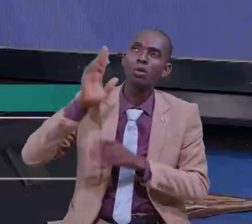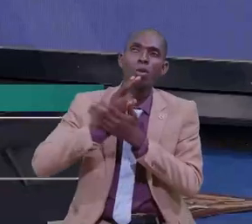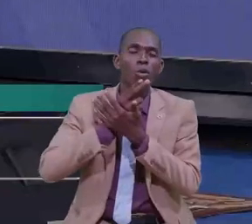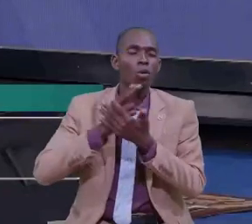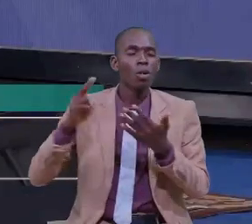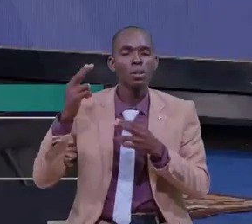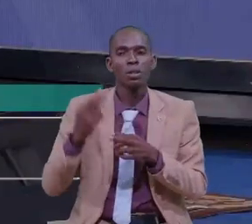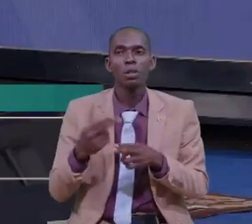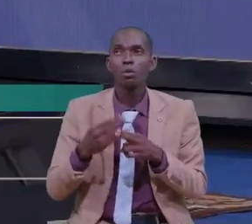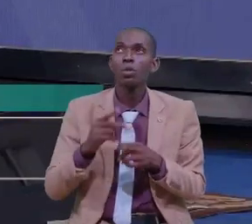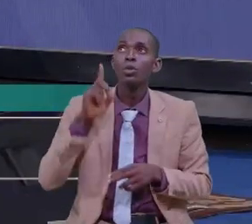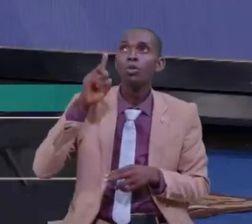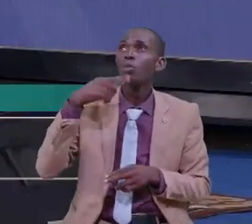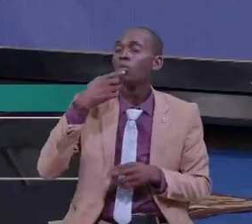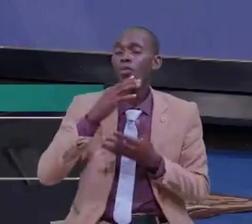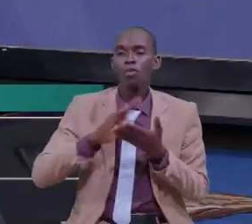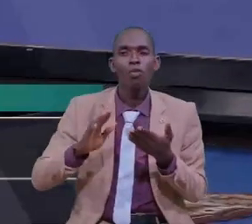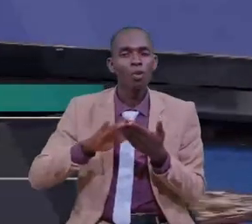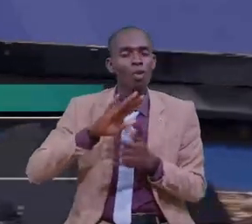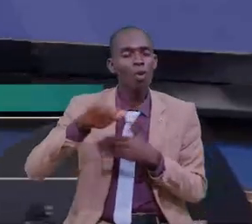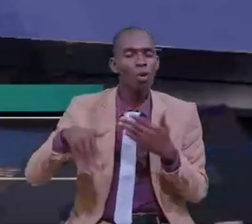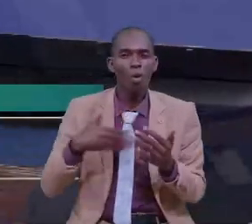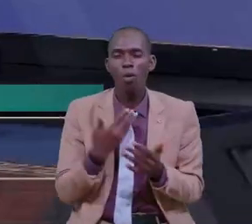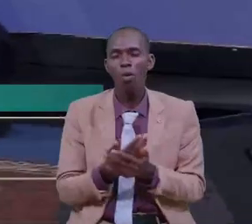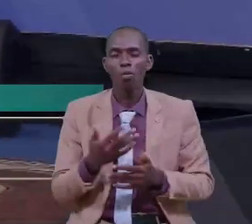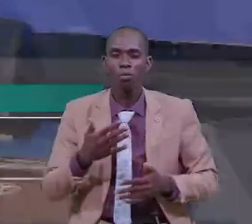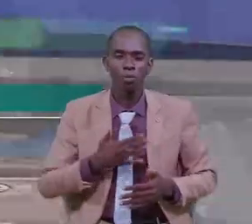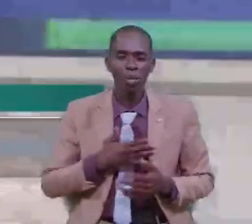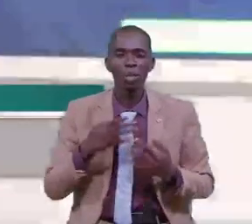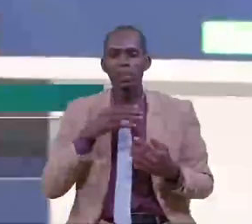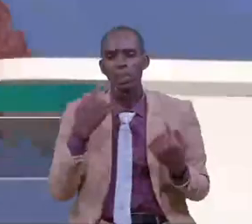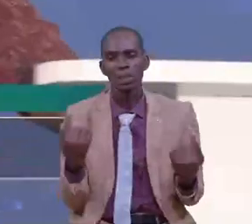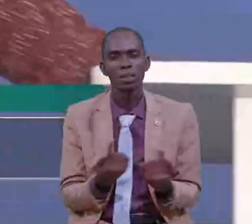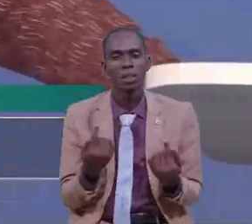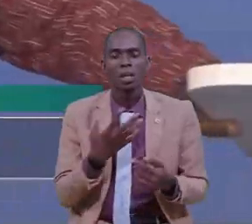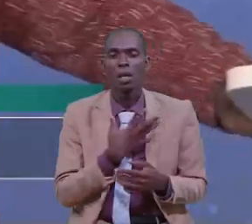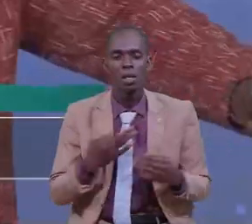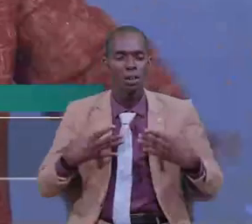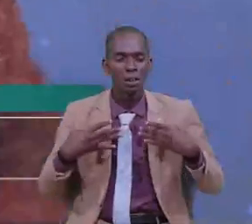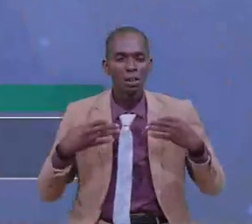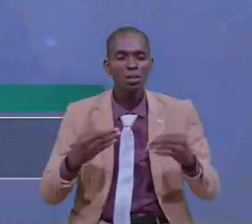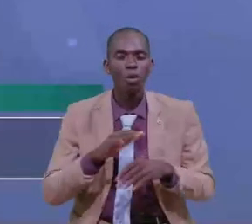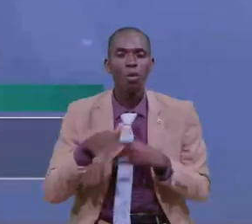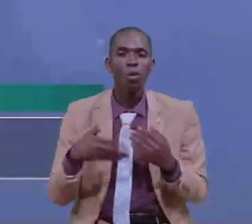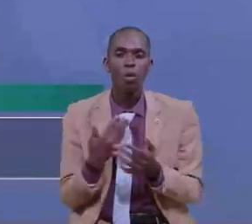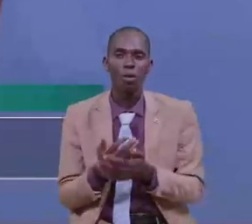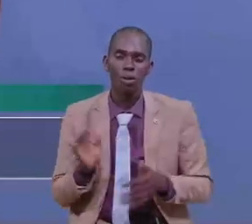son saint nom, qui pardonne toutes tes iniquités et qui guérit toutes